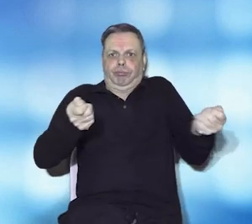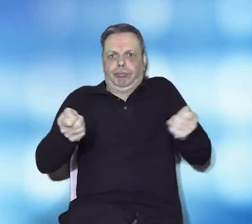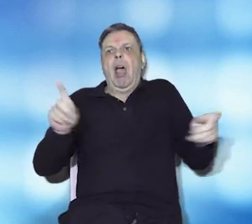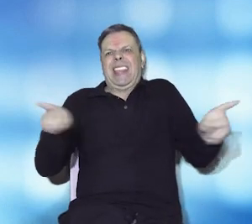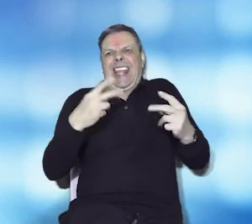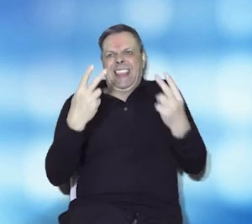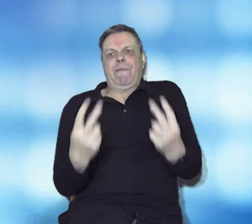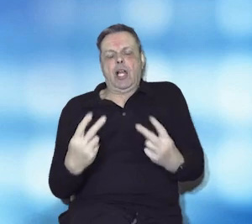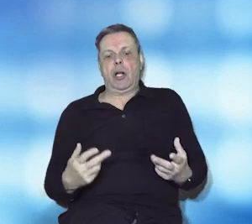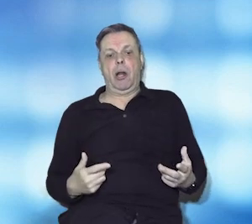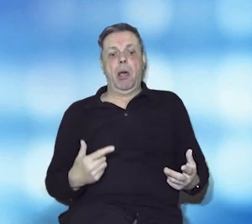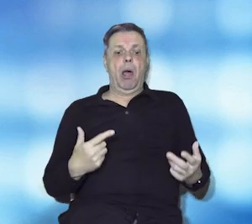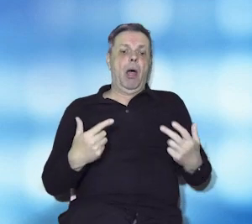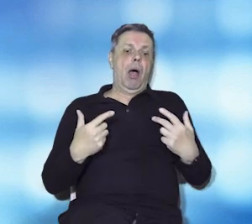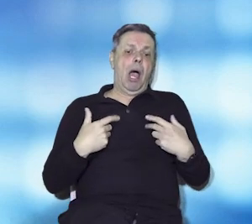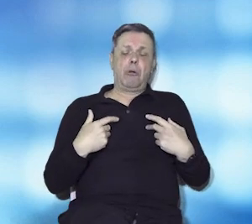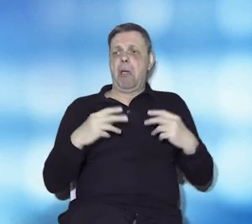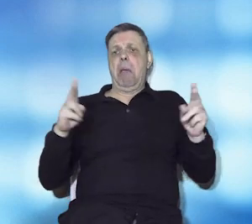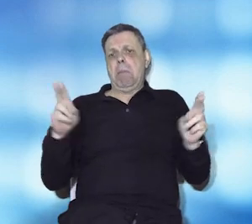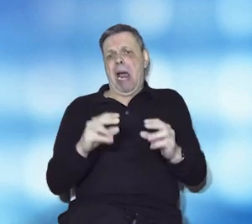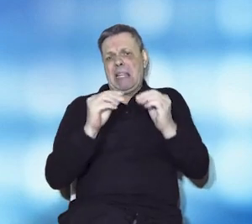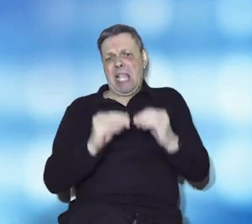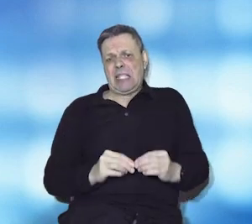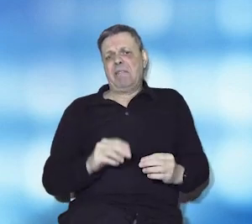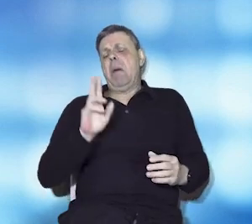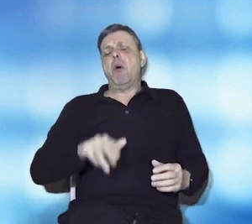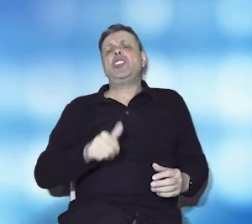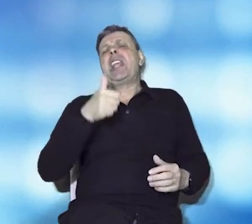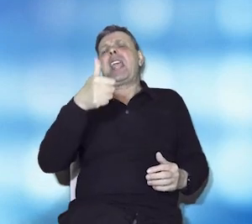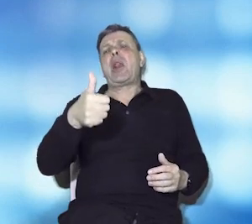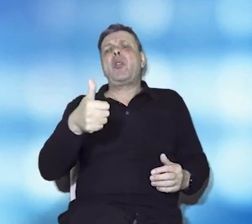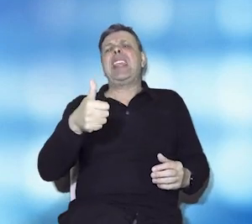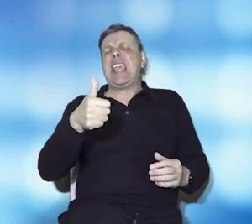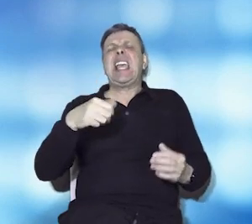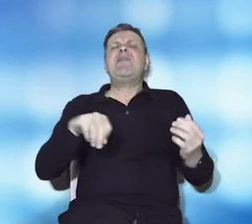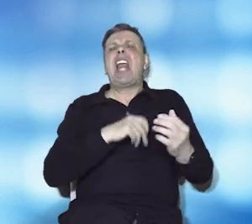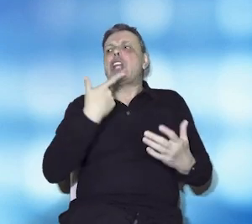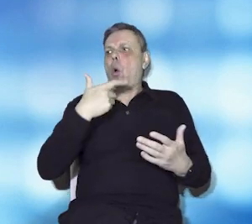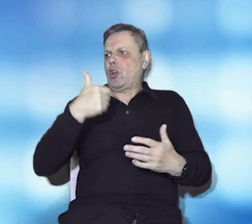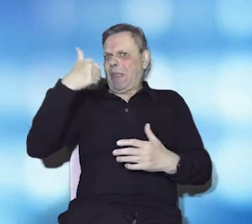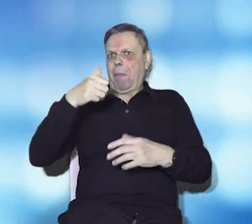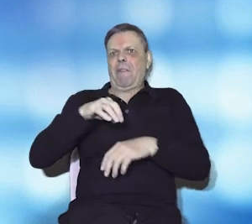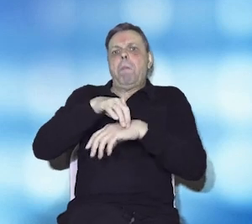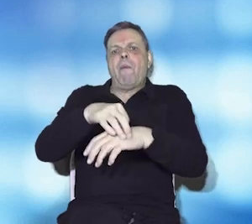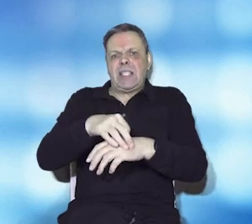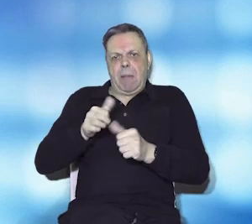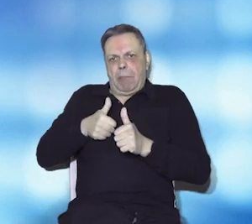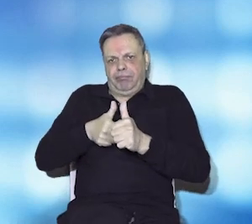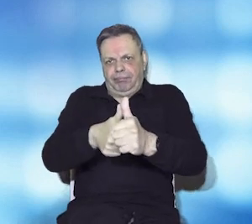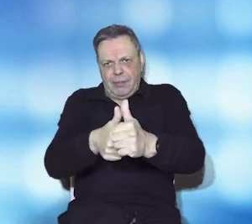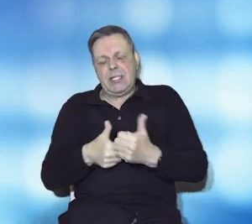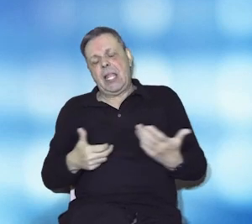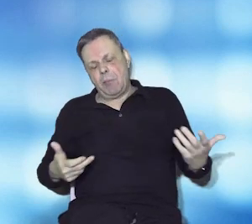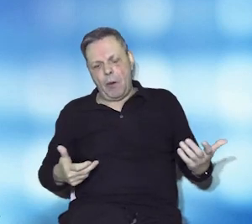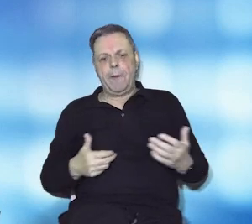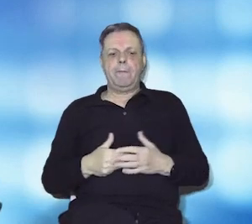jel? Ako je manji sastav, onda može biti jedan od tih svirača koji će povest svi za njim. Na primjer, kao što je